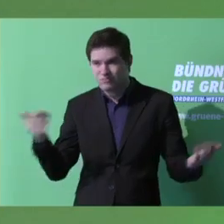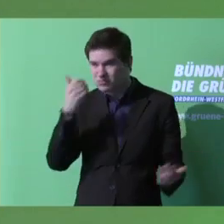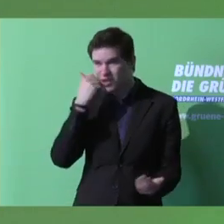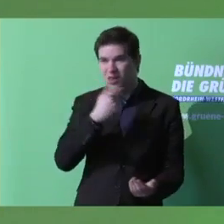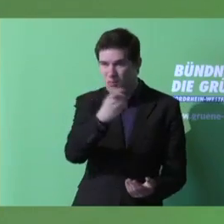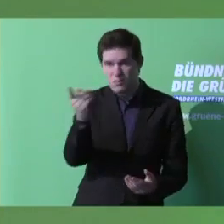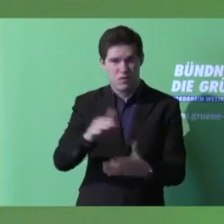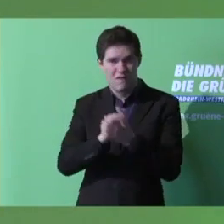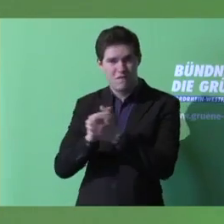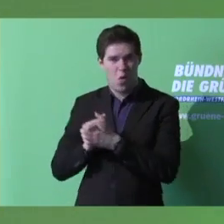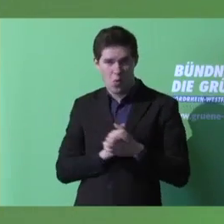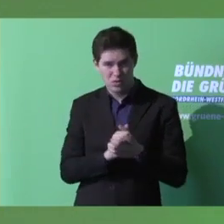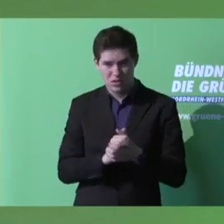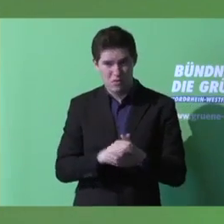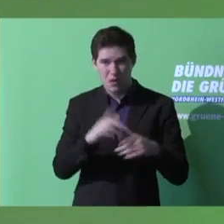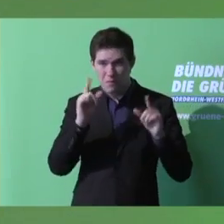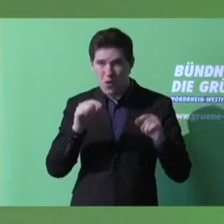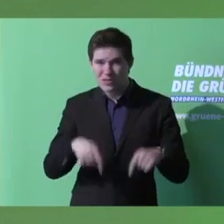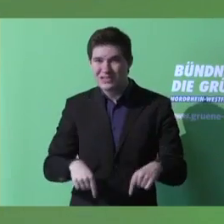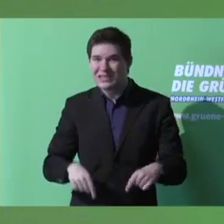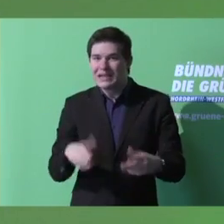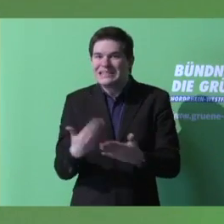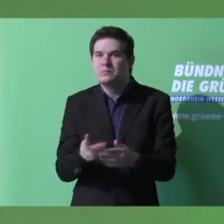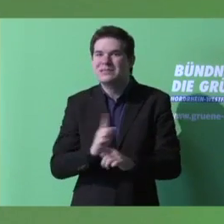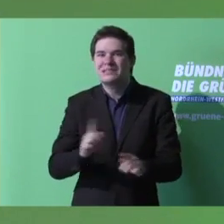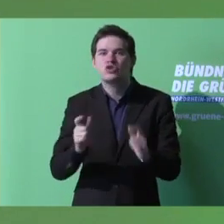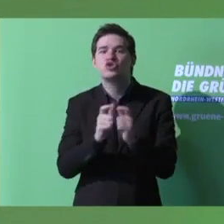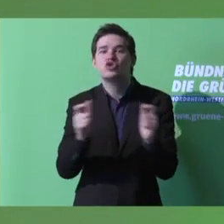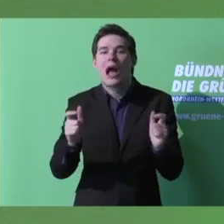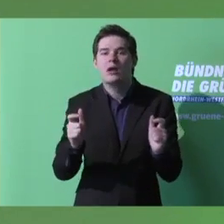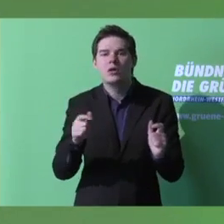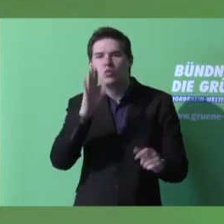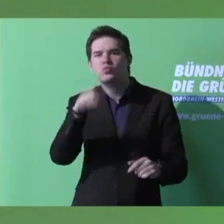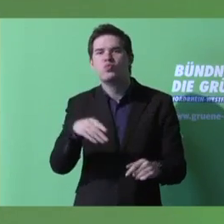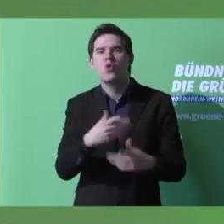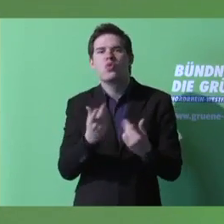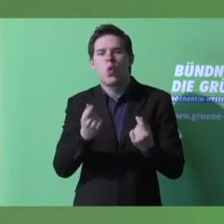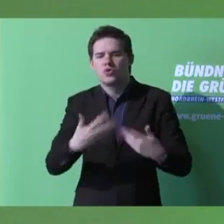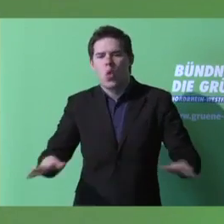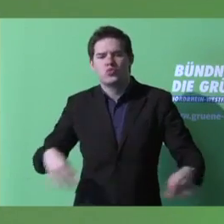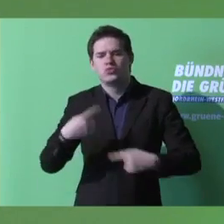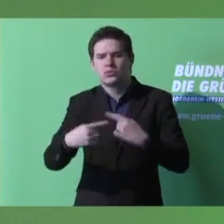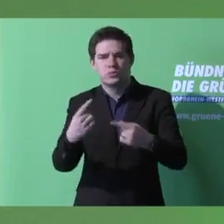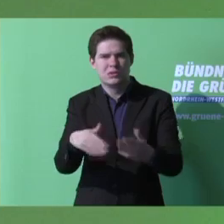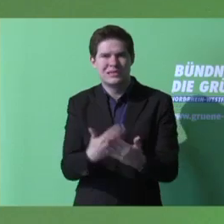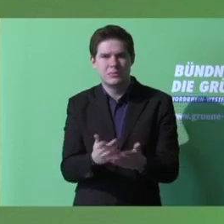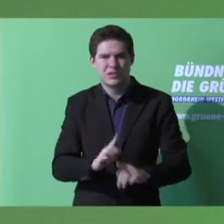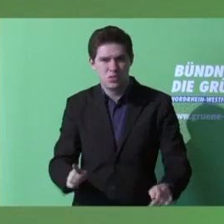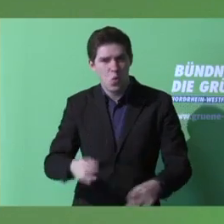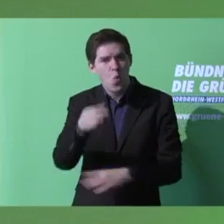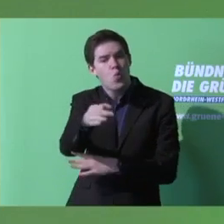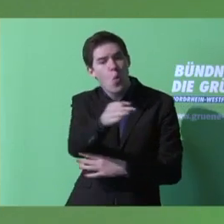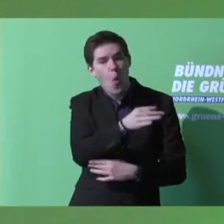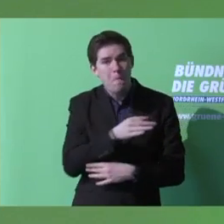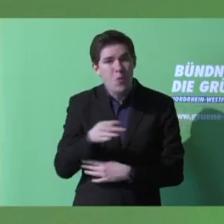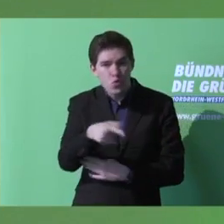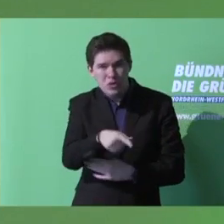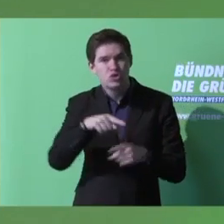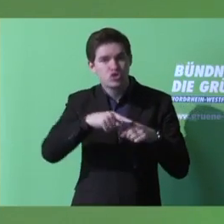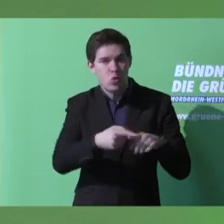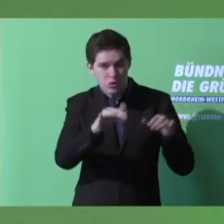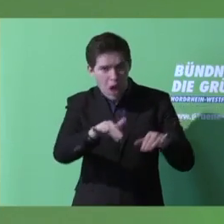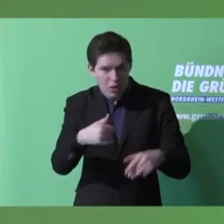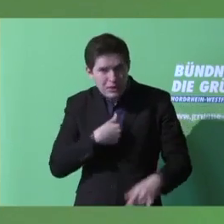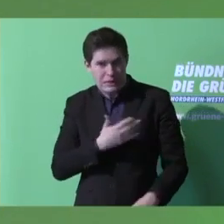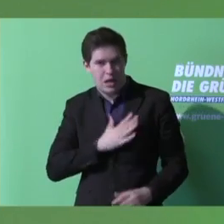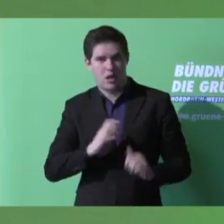gibt es keine ungedeckten Schecks. Wir lassen Länder und Kommunen mit ihren Schulden nicht allein und sagen aber auch ehrlich, wie